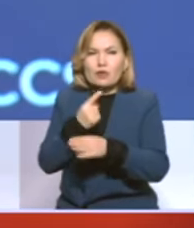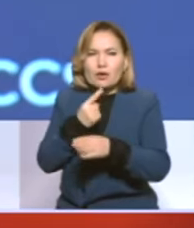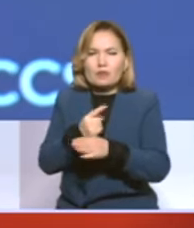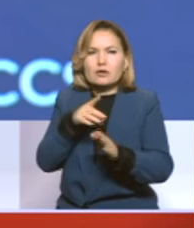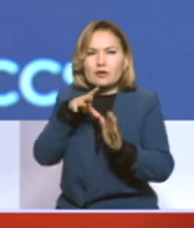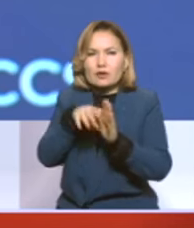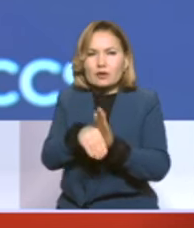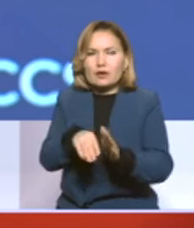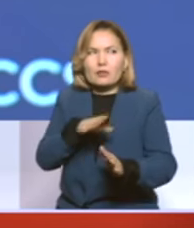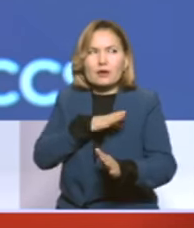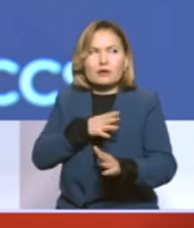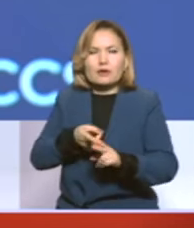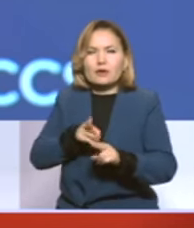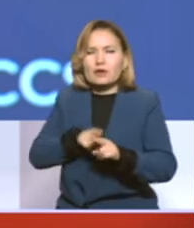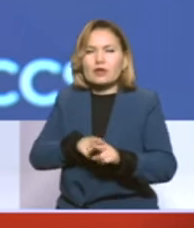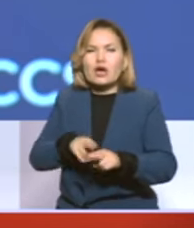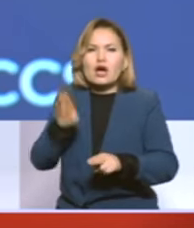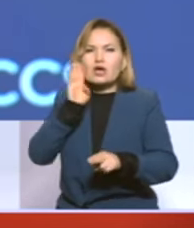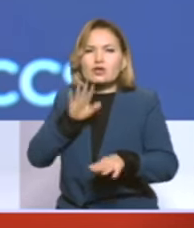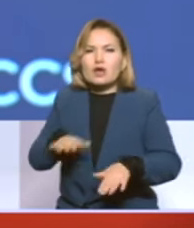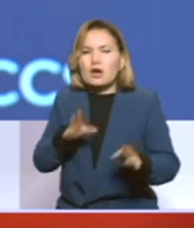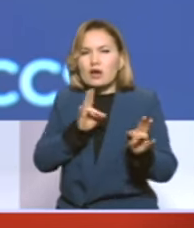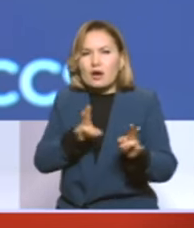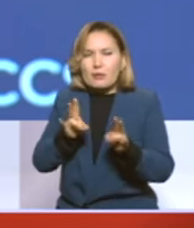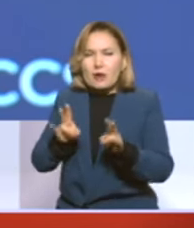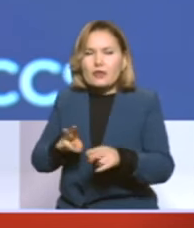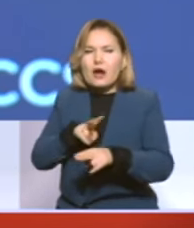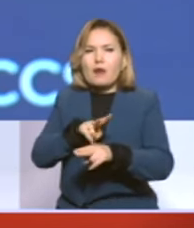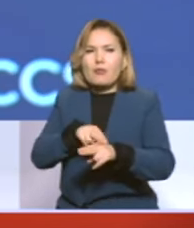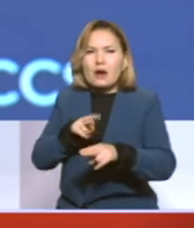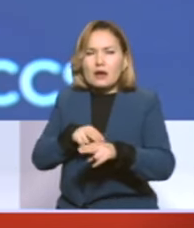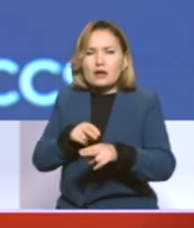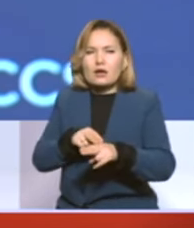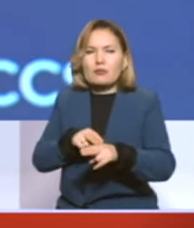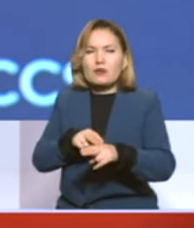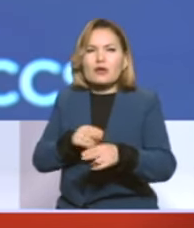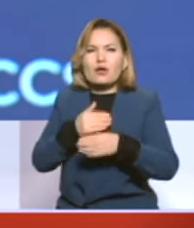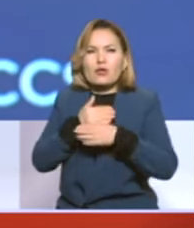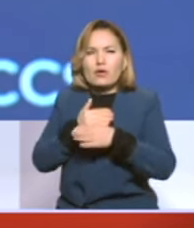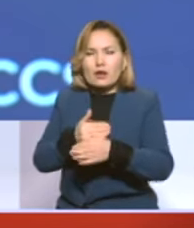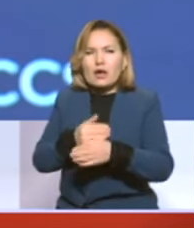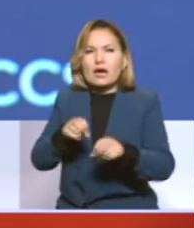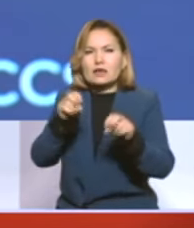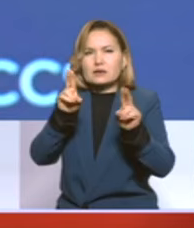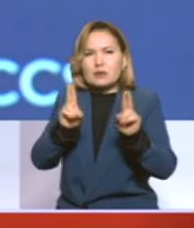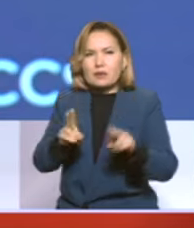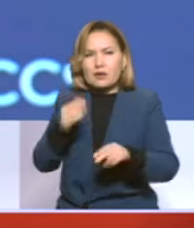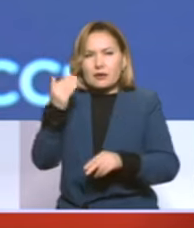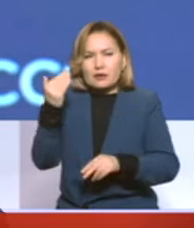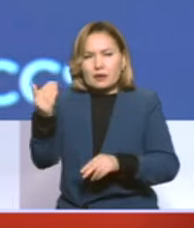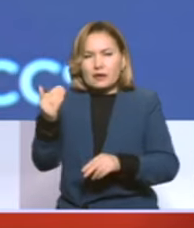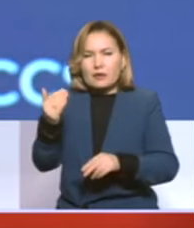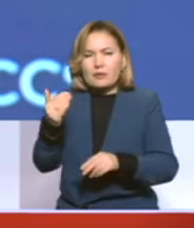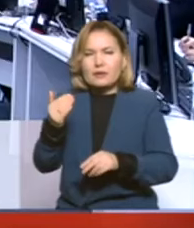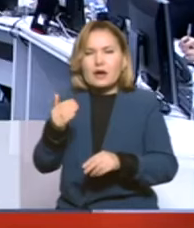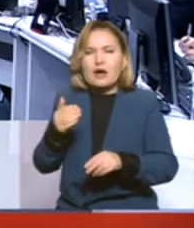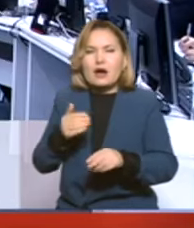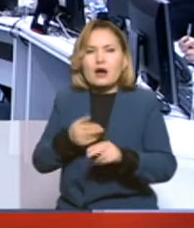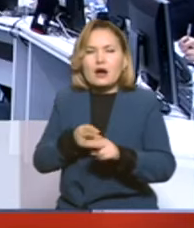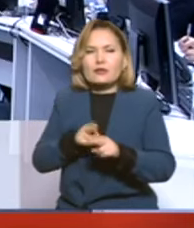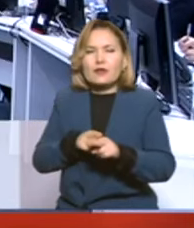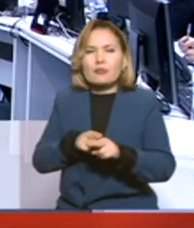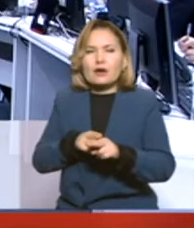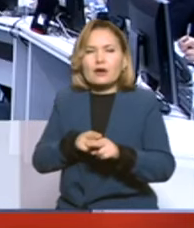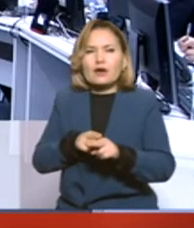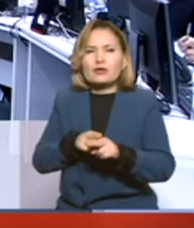қозғалыс шектелді. Су басқан аймақтардан полицияның сүйемелдеуімен арнайы колонамен 3,5